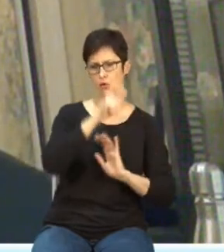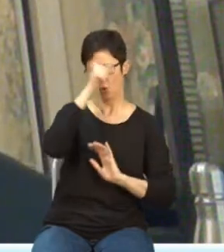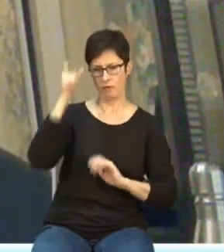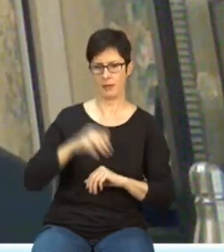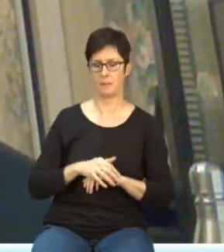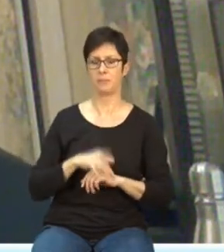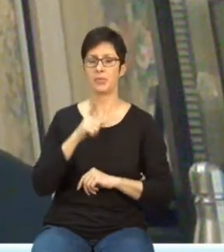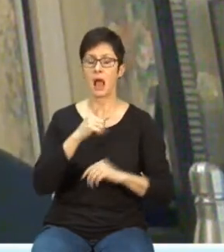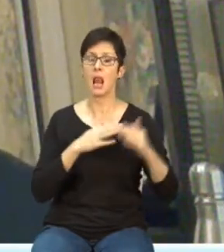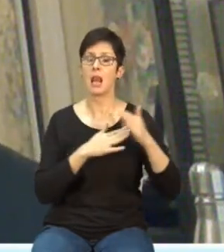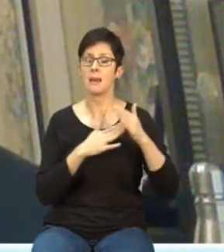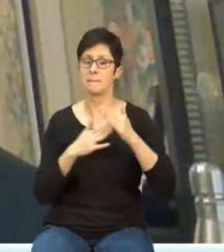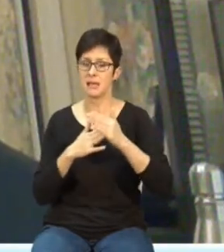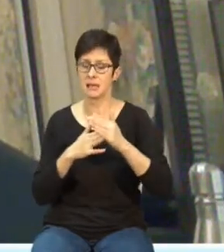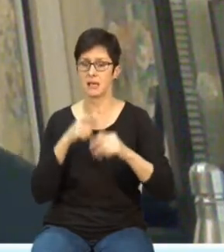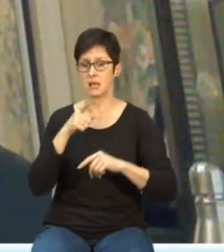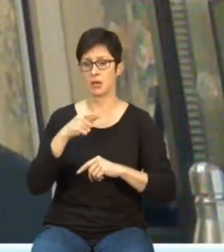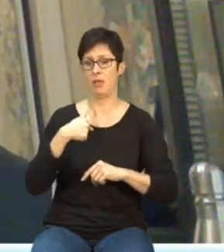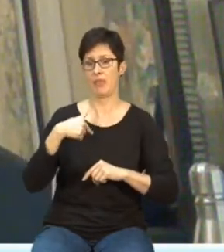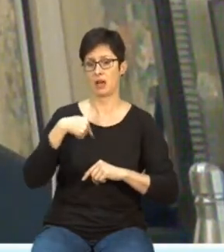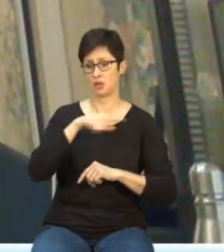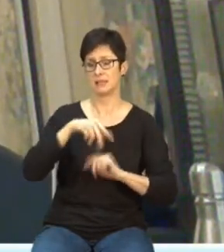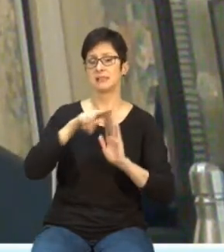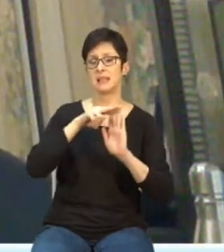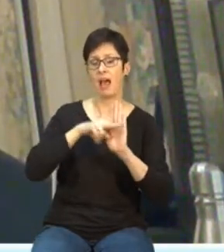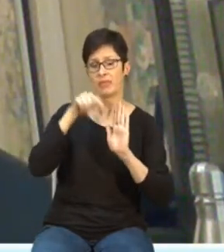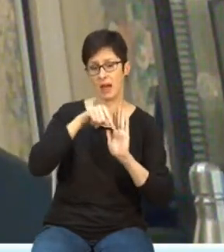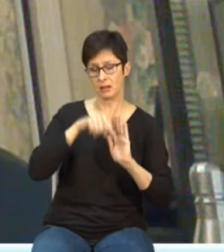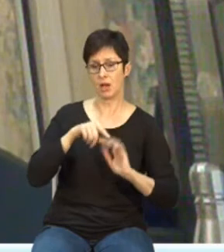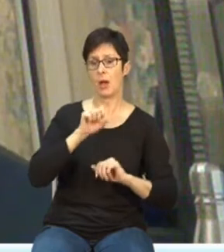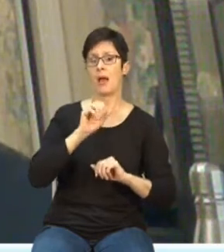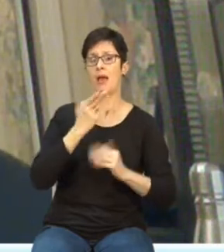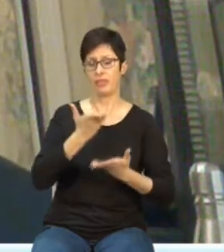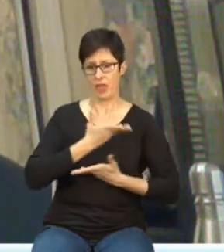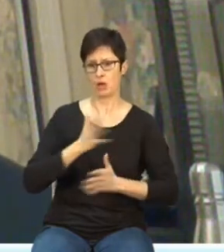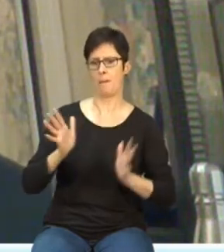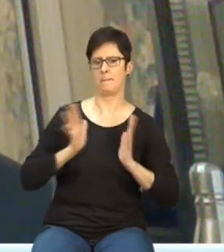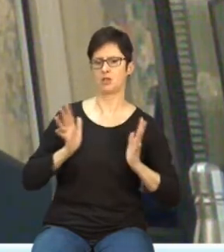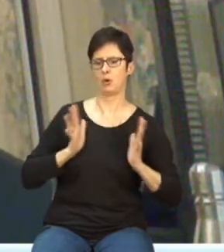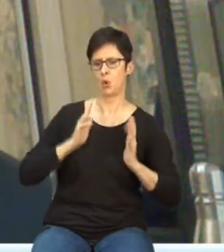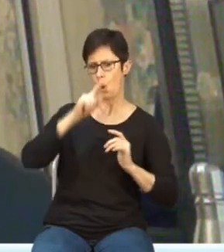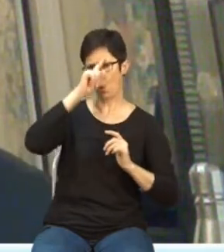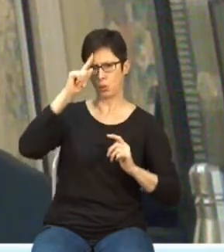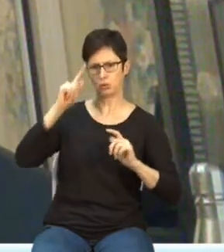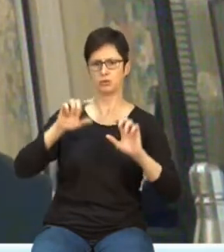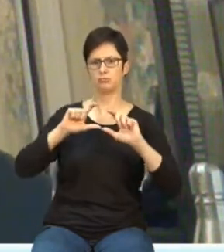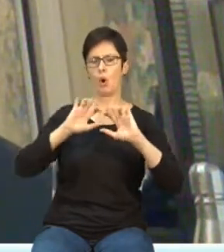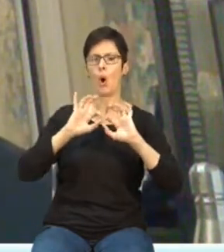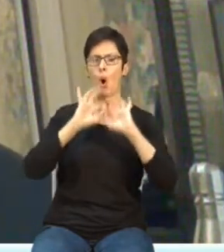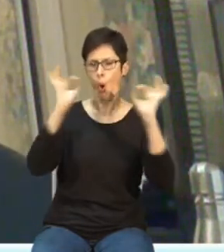te limity które zostały zawarte w naszych standardach zapewniają bezpieczeństwo populacji ogólnej